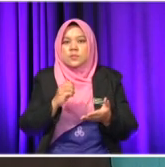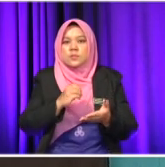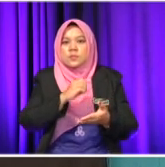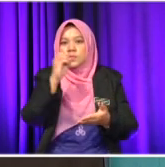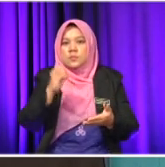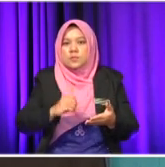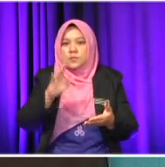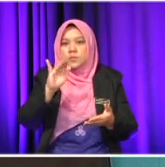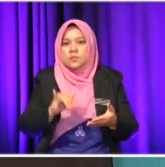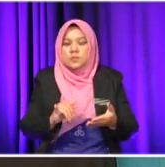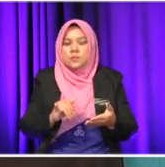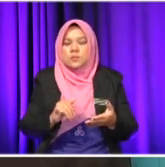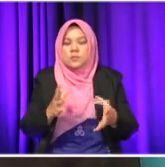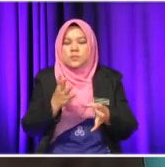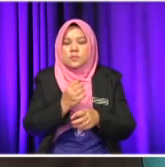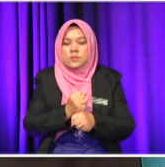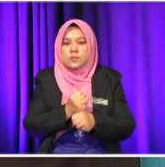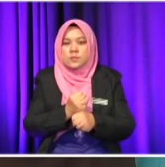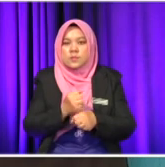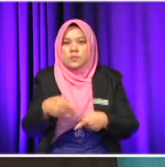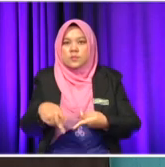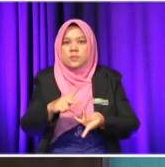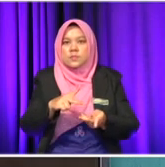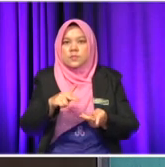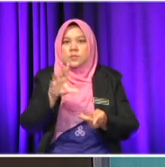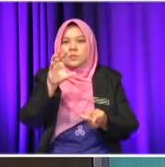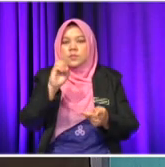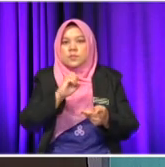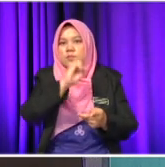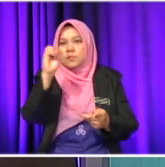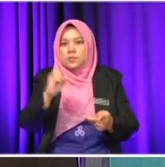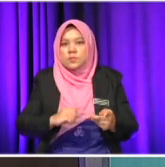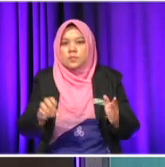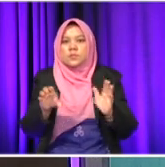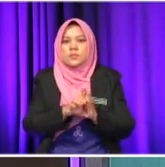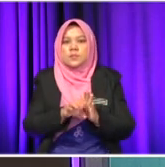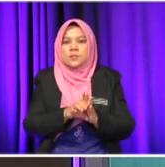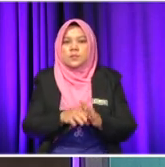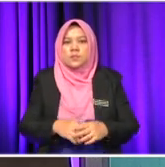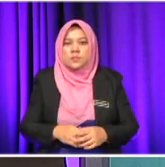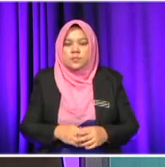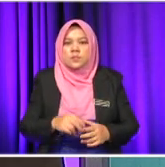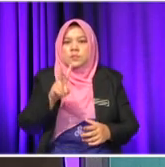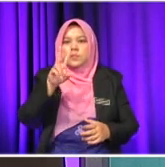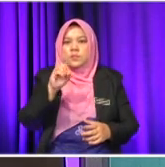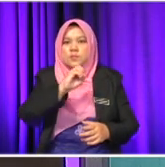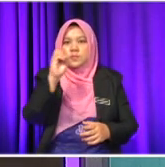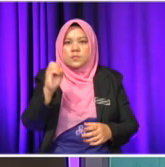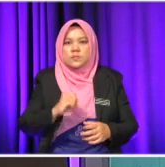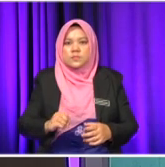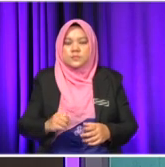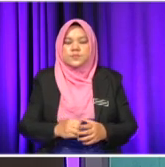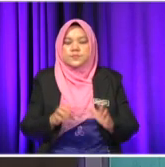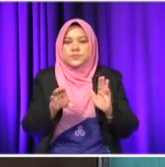dua akan percuma akan dapat les 50 contoh aku dapat lihat 20 ratus contoh